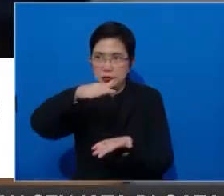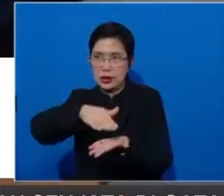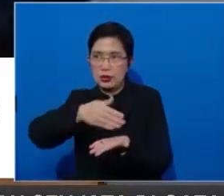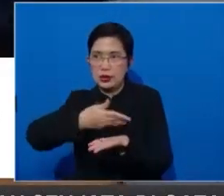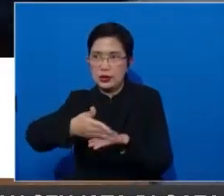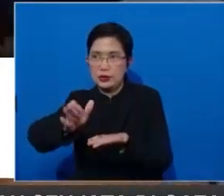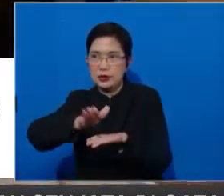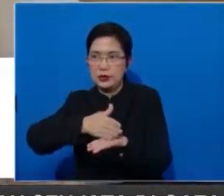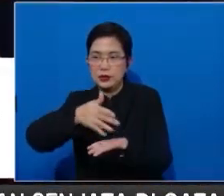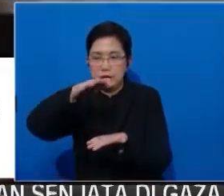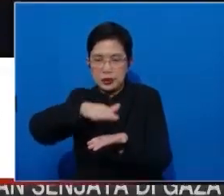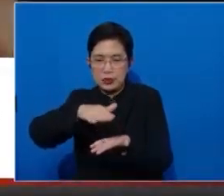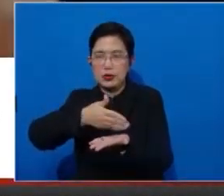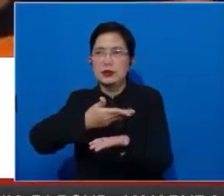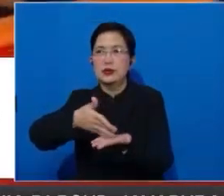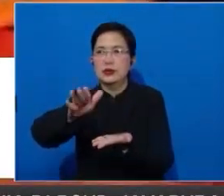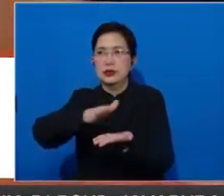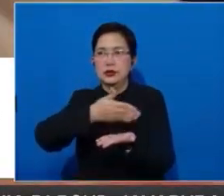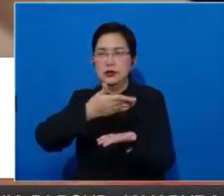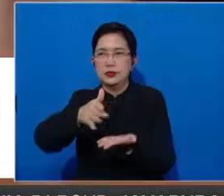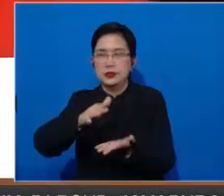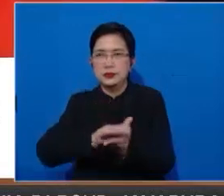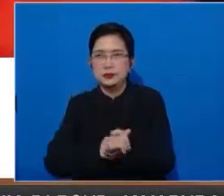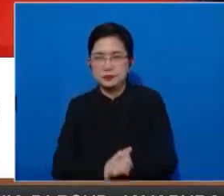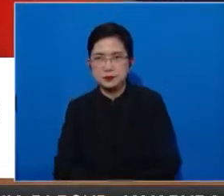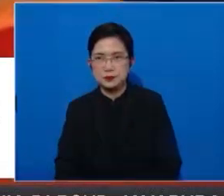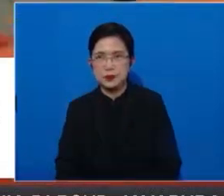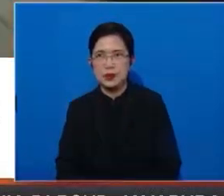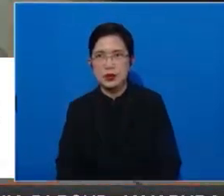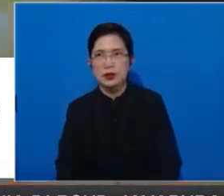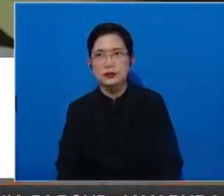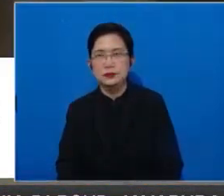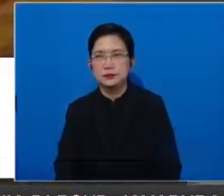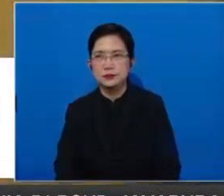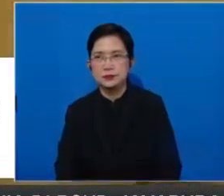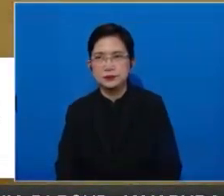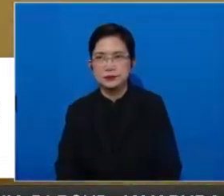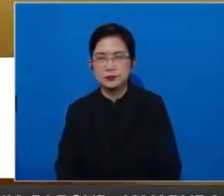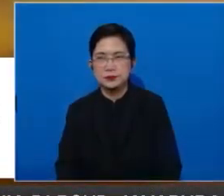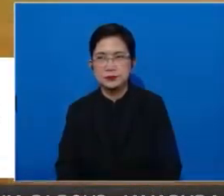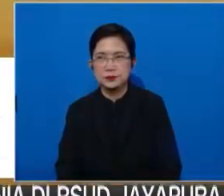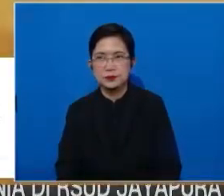atasnya. Ulangi langkah ini hingga semua krep dan pastry cream habis.